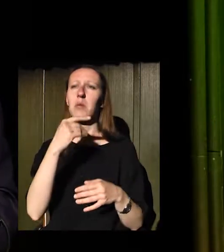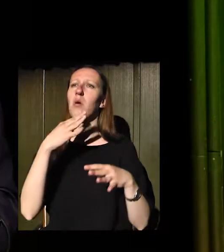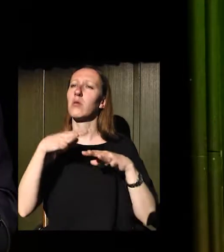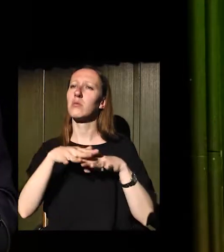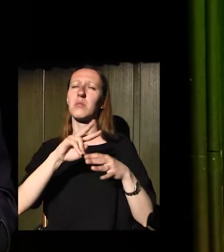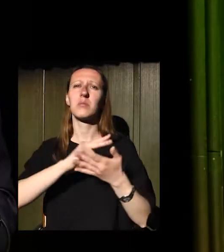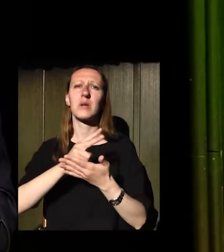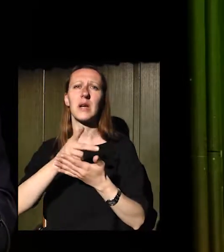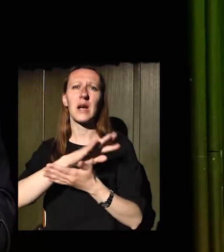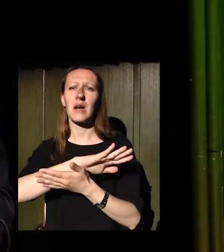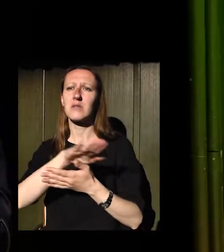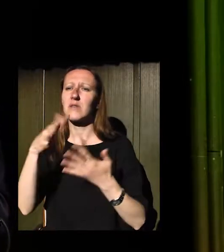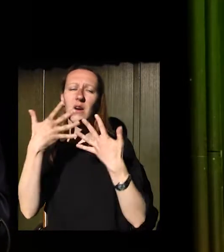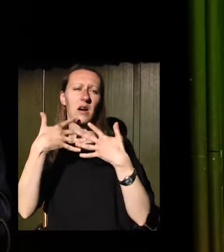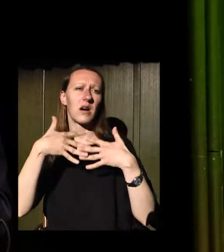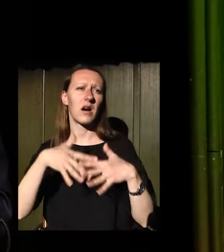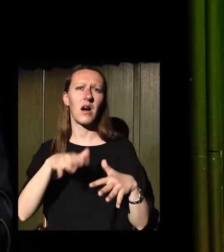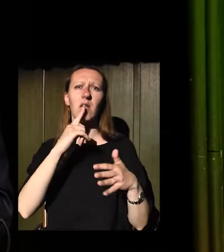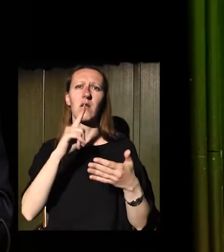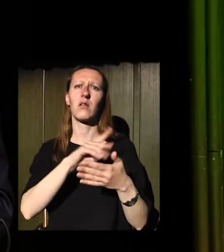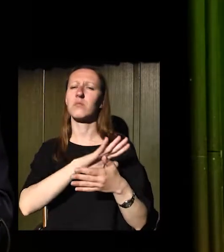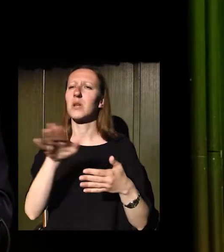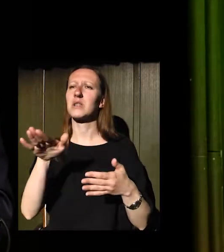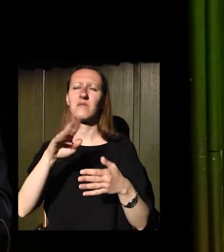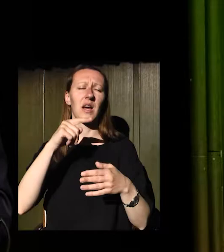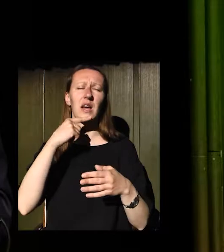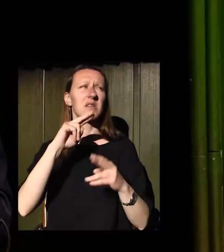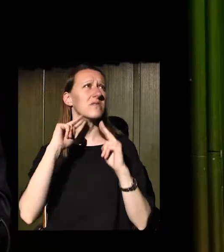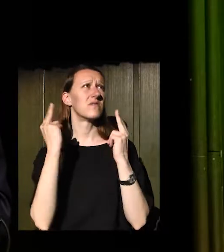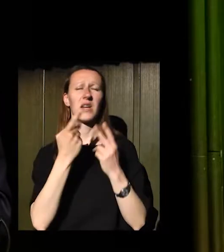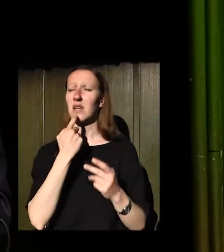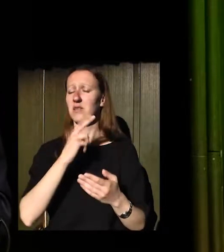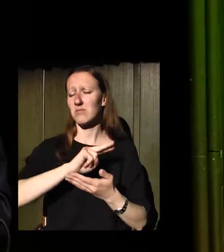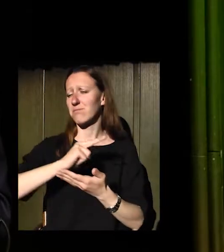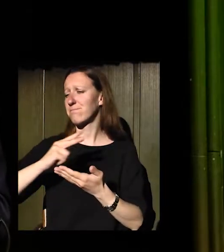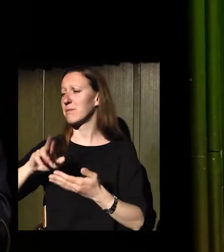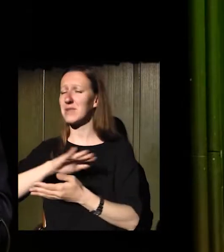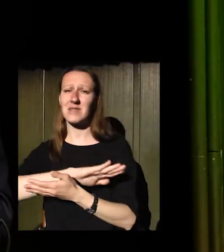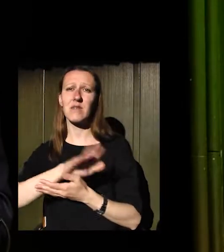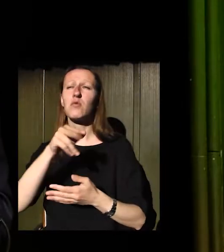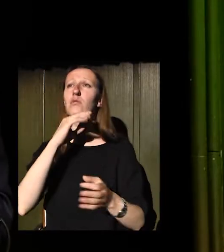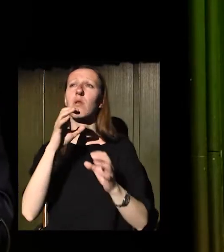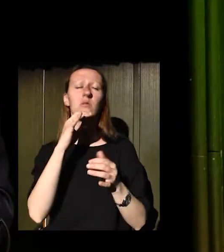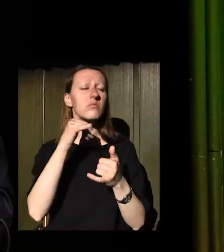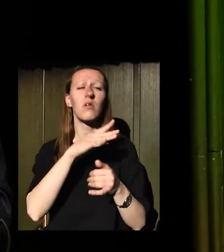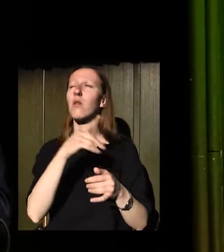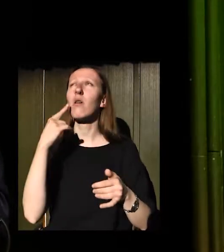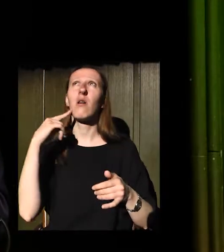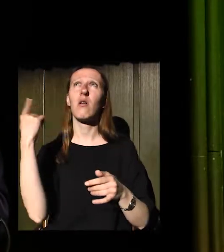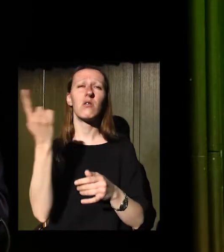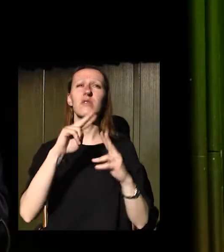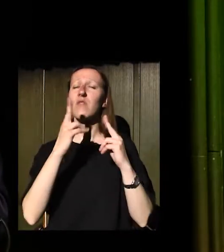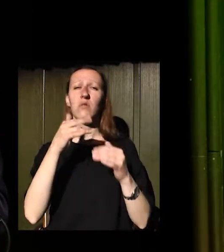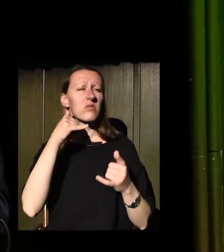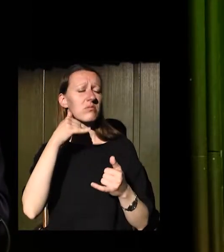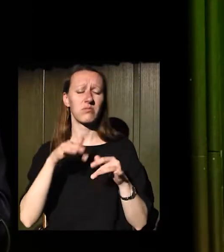rete traduzioni simultanee automatiche di vocabolari di quasi tutte le lingue del mondo. Possiamo dialogare con chiunque in qualunque parte del